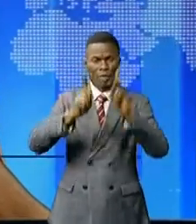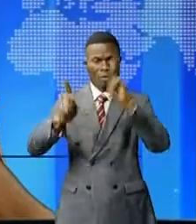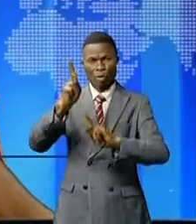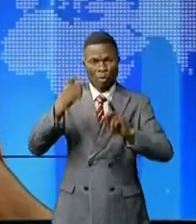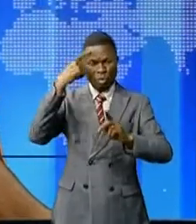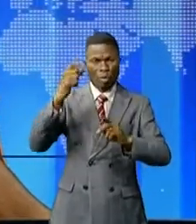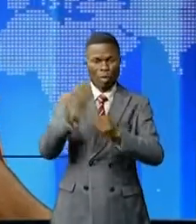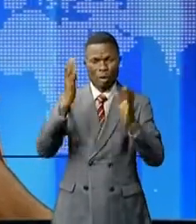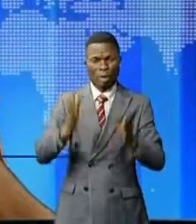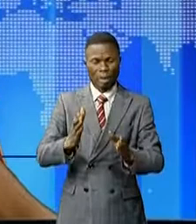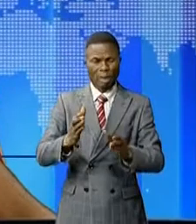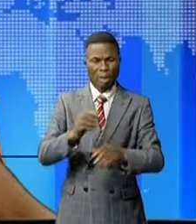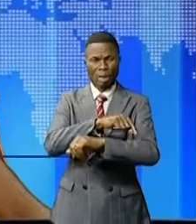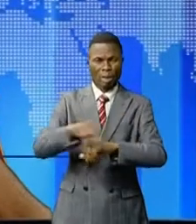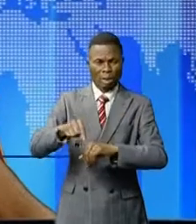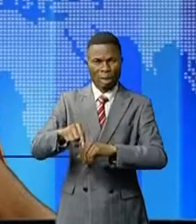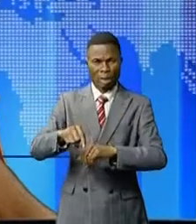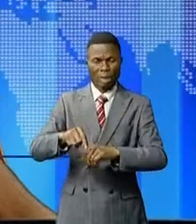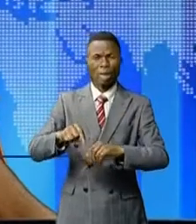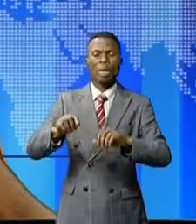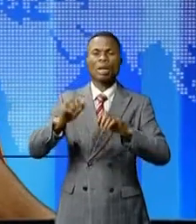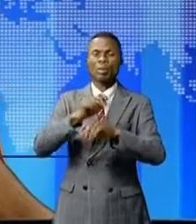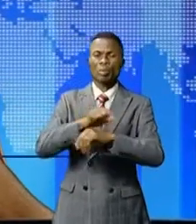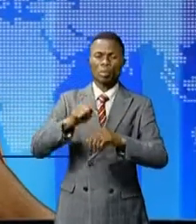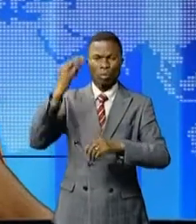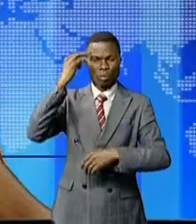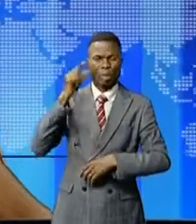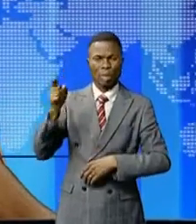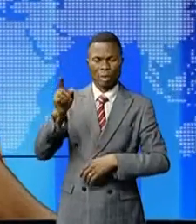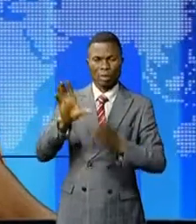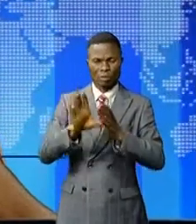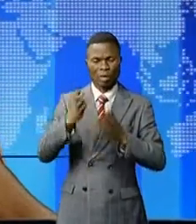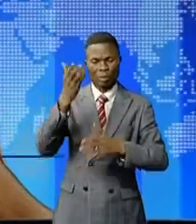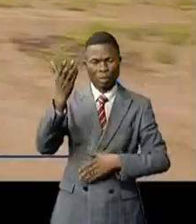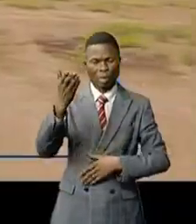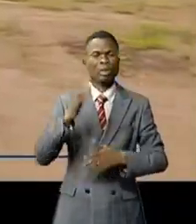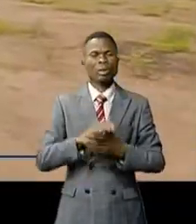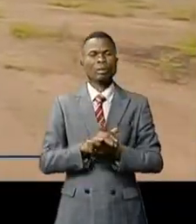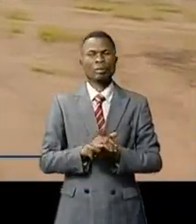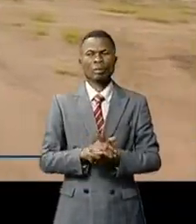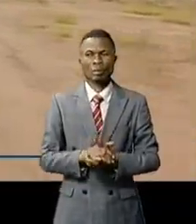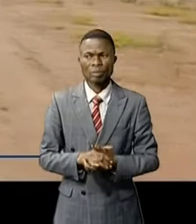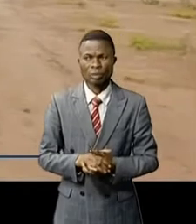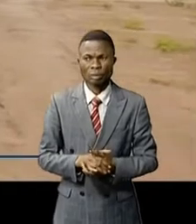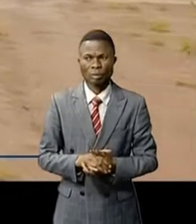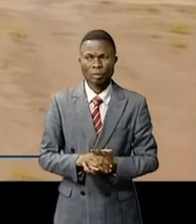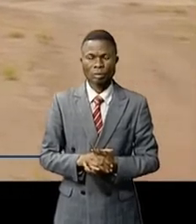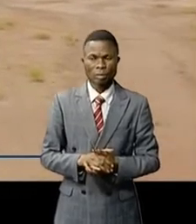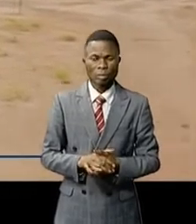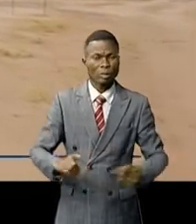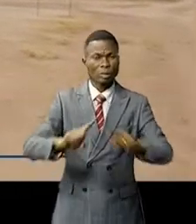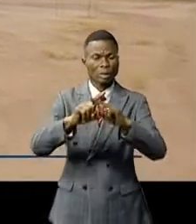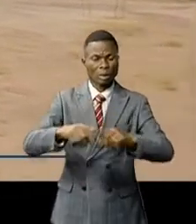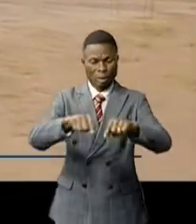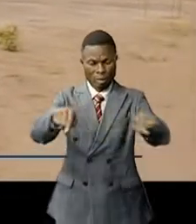les agents et cadres de l'administration de cette institution, nous dit Chati Kiwemi. Dans le dénouement d'un long conflit